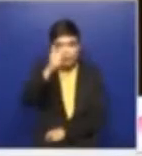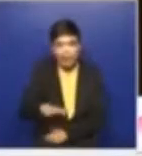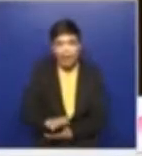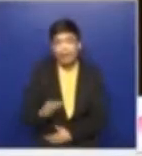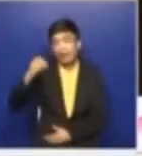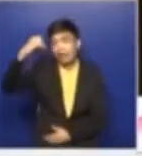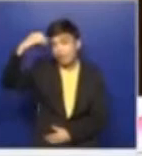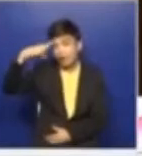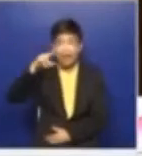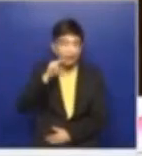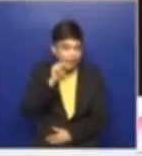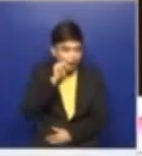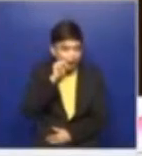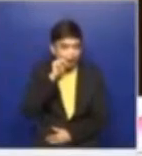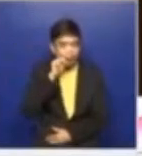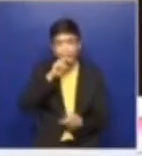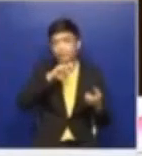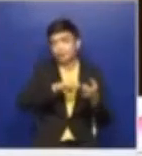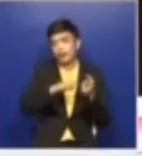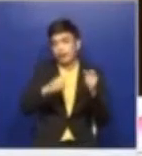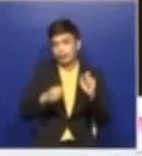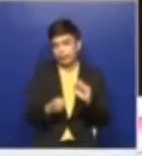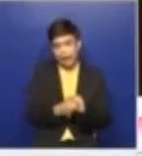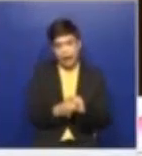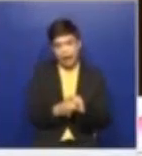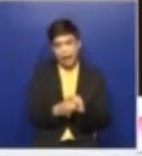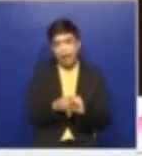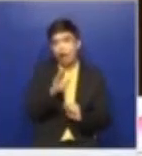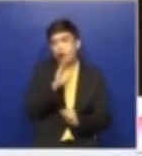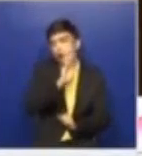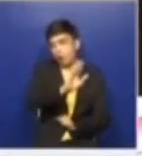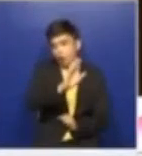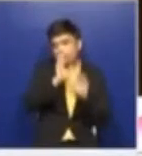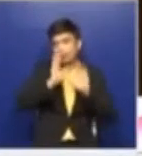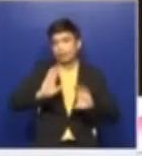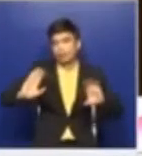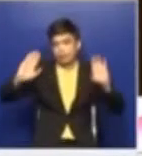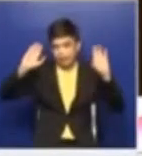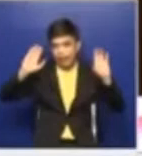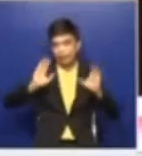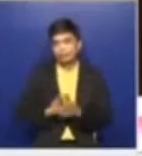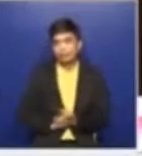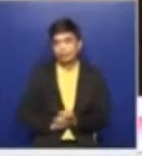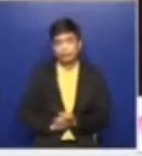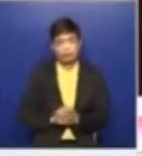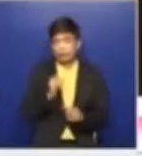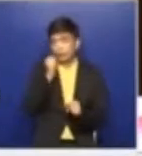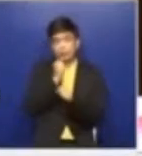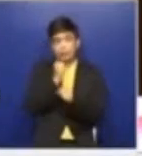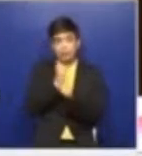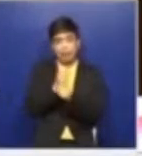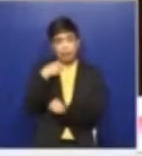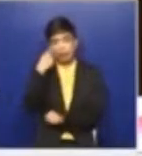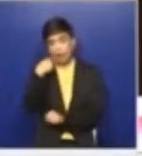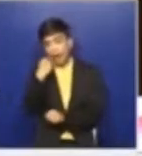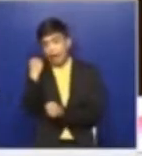หรือประปามันเป็นเรื่องของการผูกขาดของหน่วยงานทางราชการไม่สามารถที่จะให้ใครหรือใ